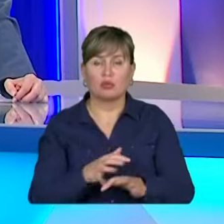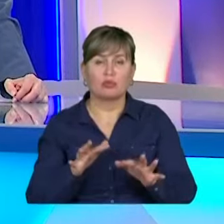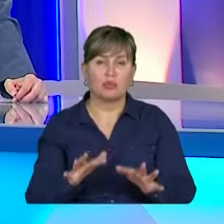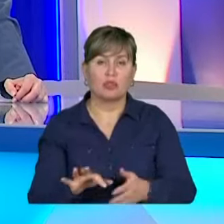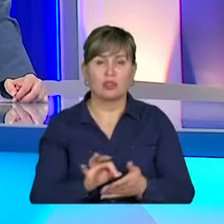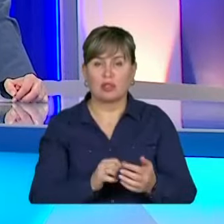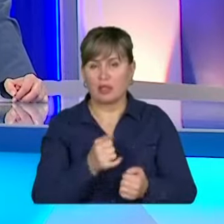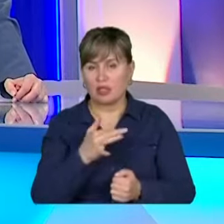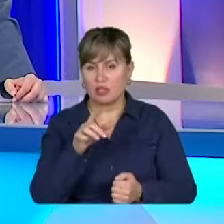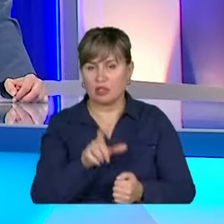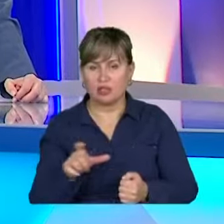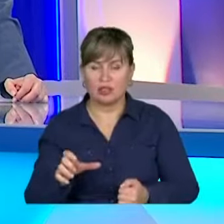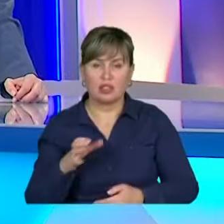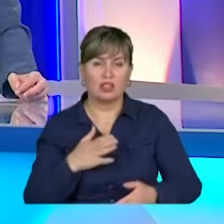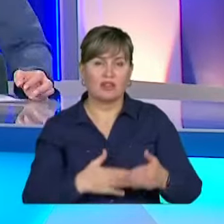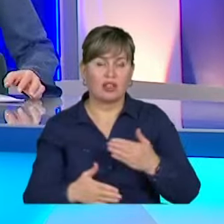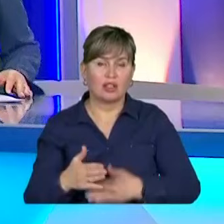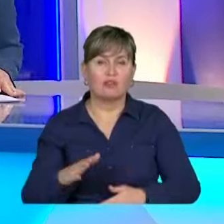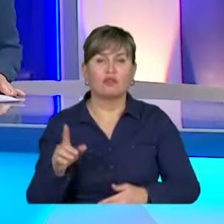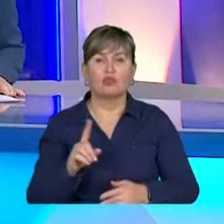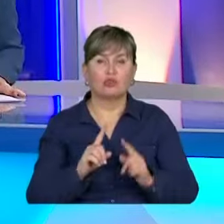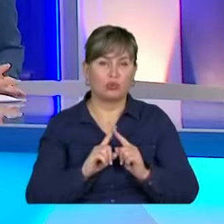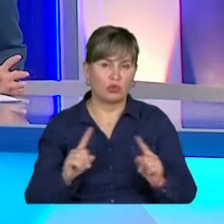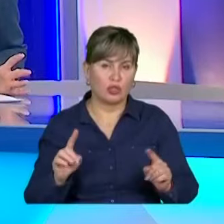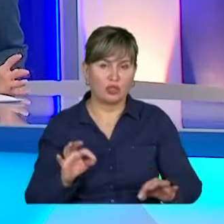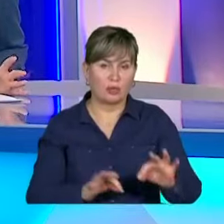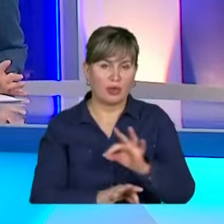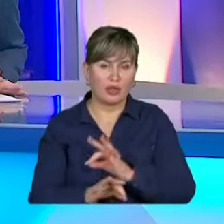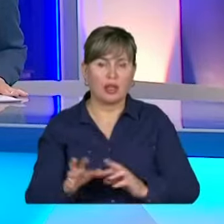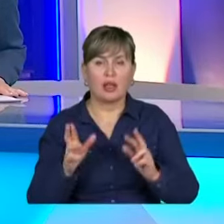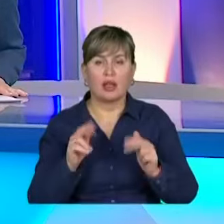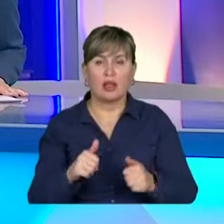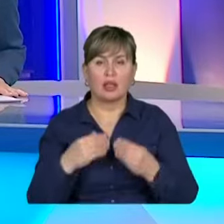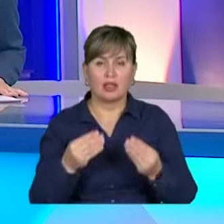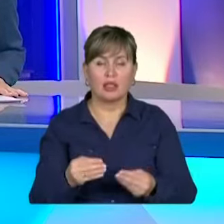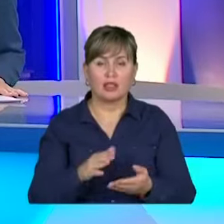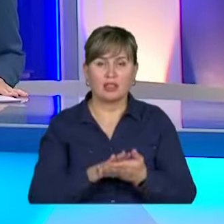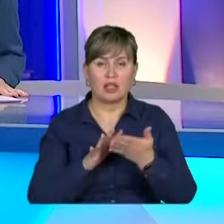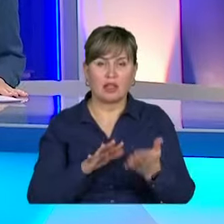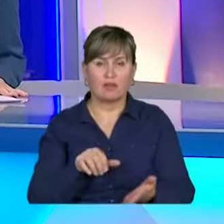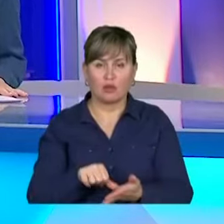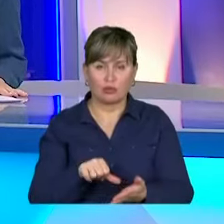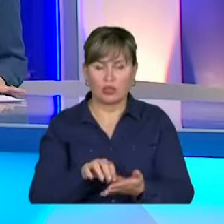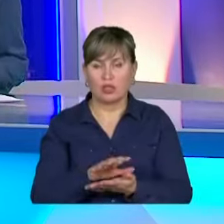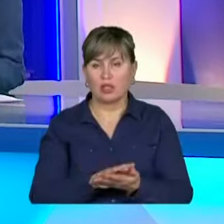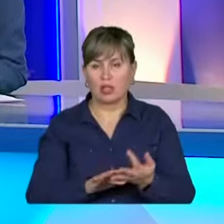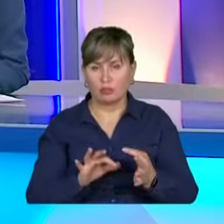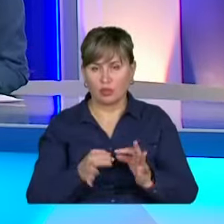сразу несколько человек с инвалидностью. В чем уникальность проекта и как подать заявку на участие, знает Нургуль